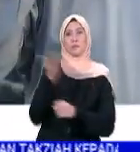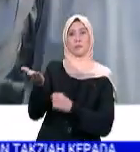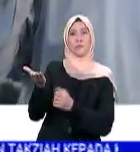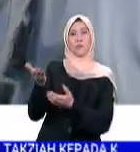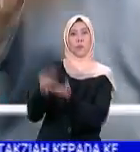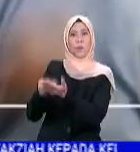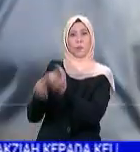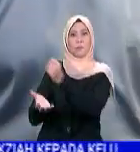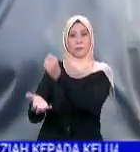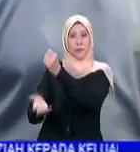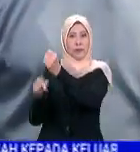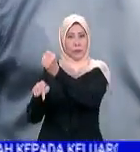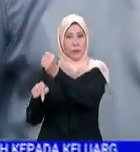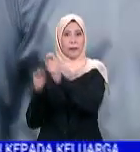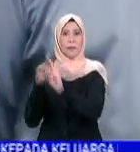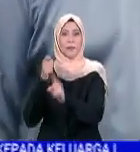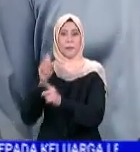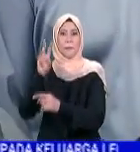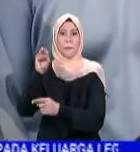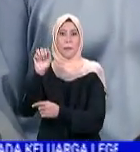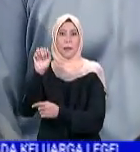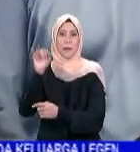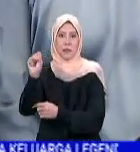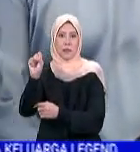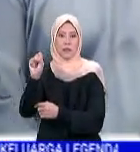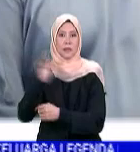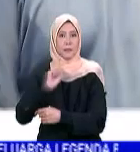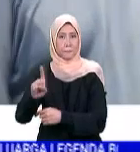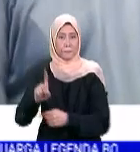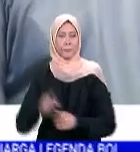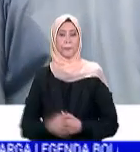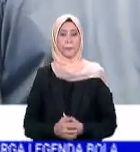Ya. Kemudian bantuan-bantuan seperti